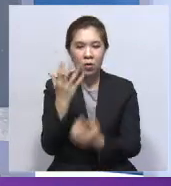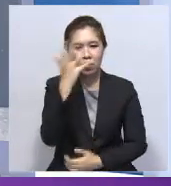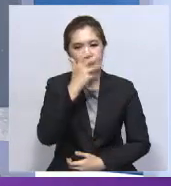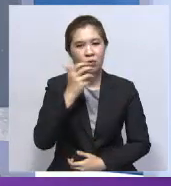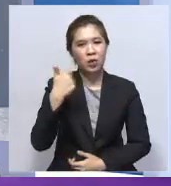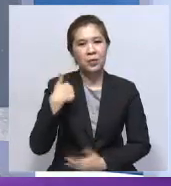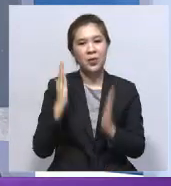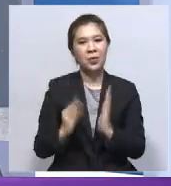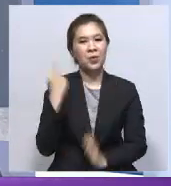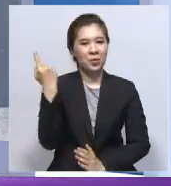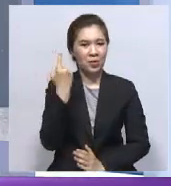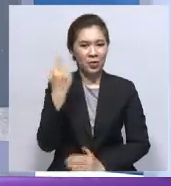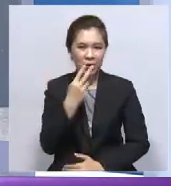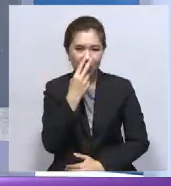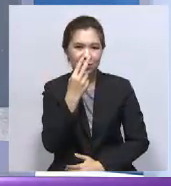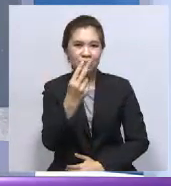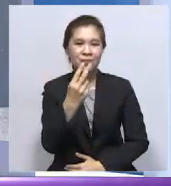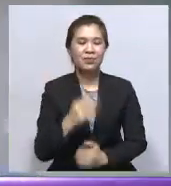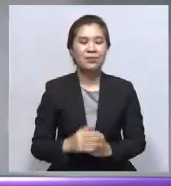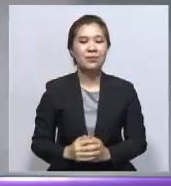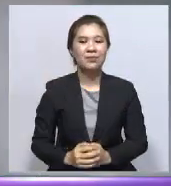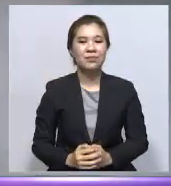ที่ยวได้มีโอกาสขึ้นไปเยี่ยมชมครับ